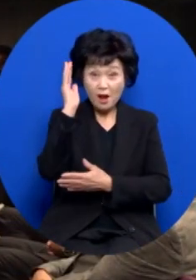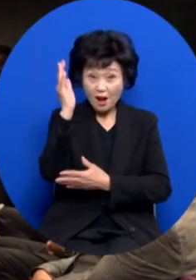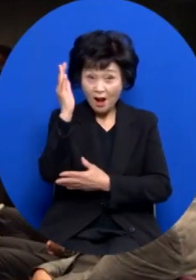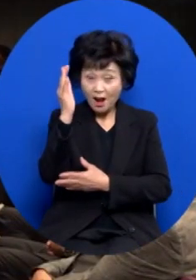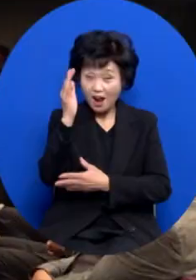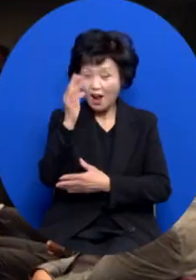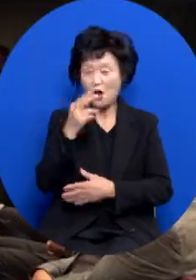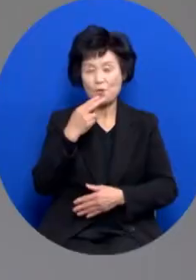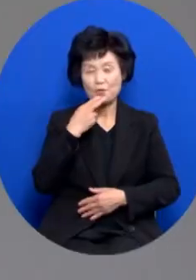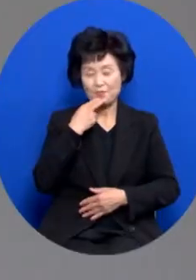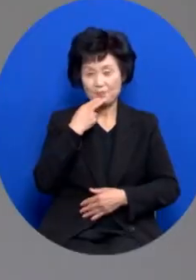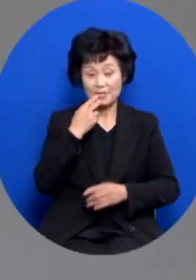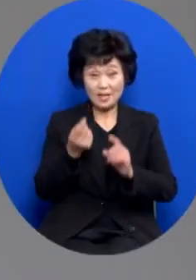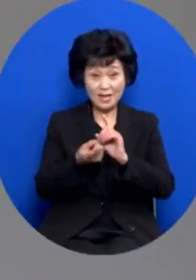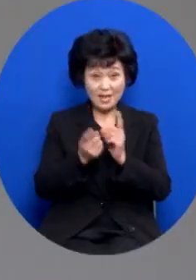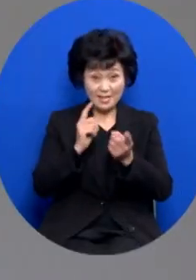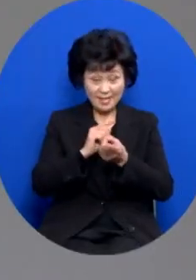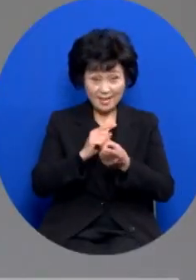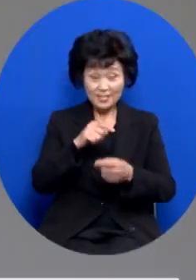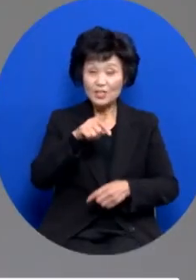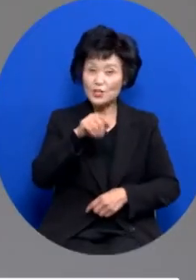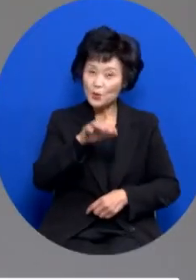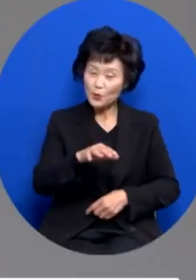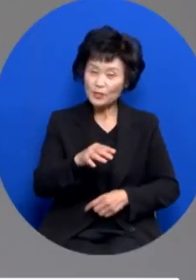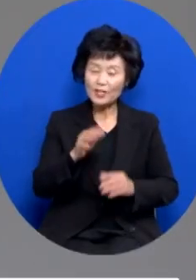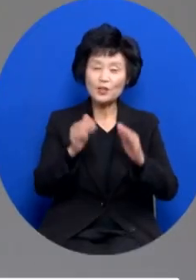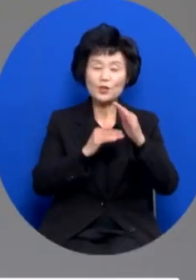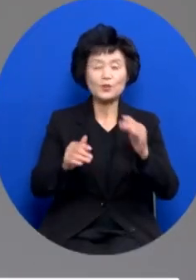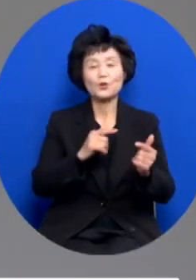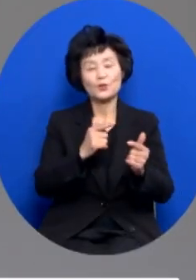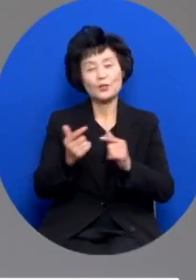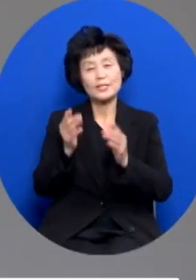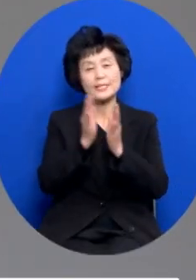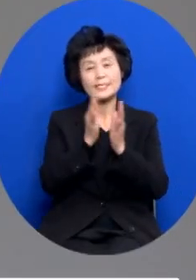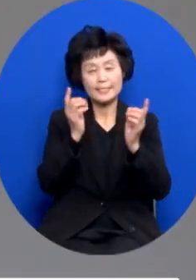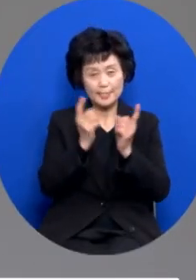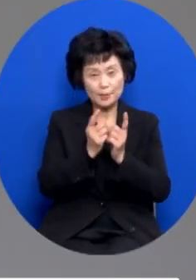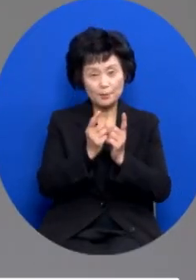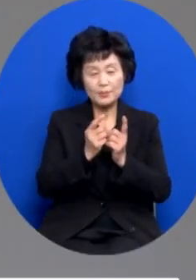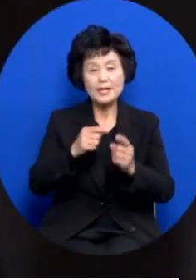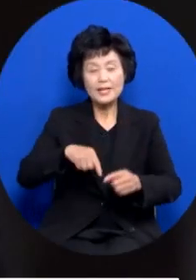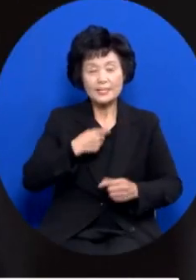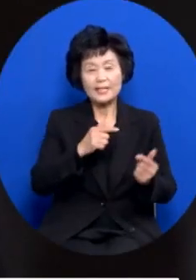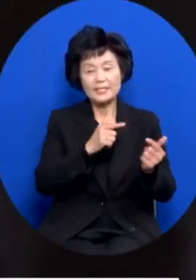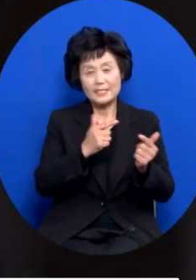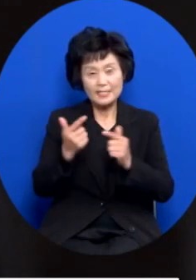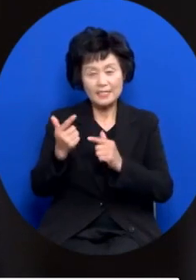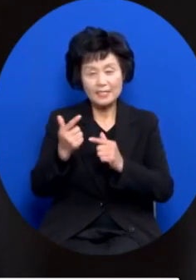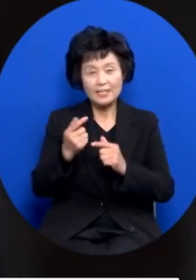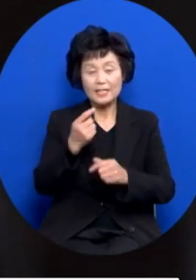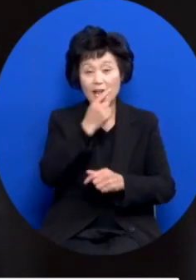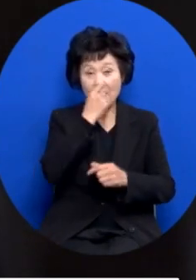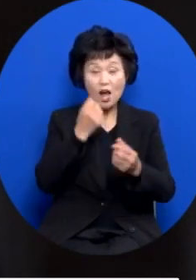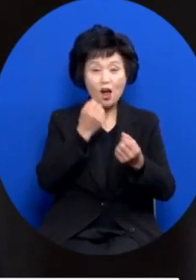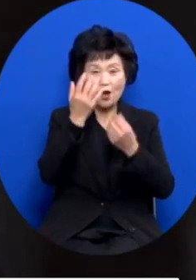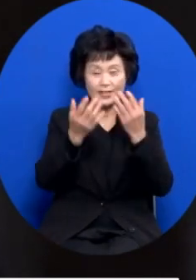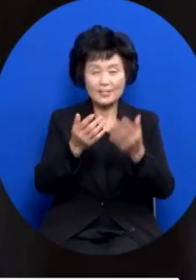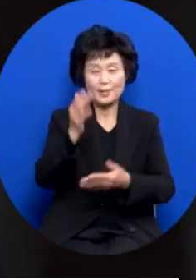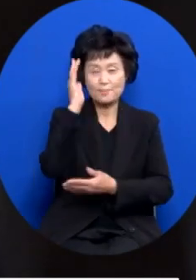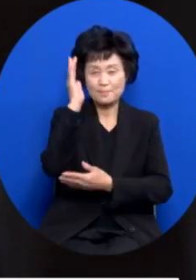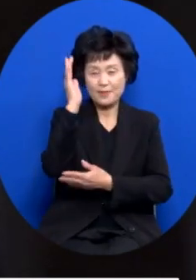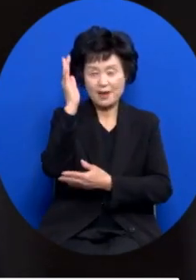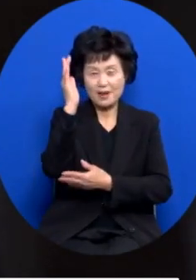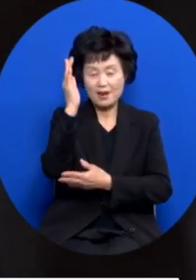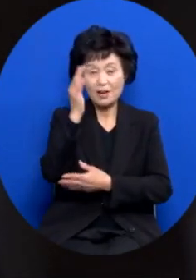않습니다. 대신 코너스톤 교회 성도들이 직접 나와 자신의 이야기를 전합니다. 평범한 성도에서